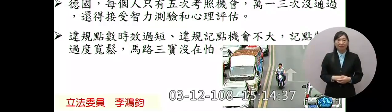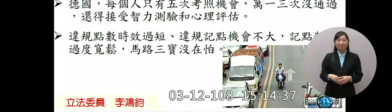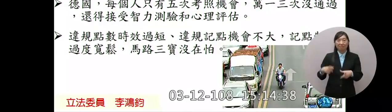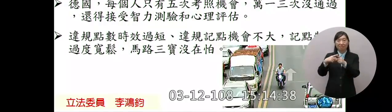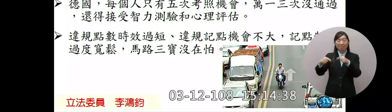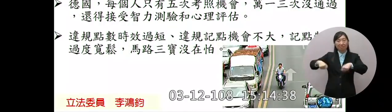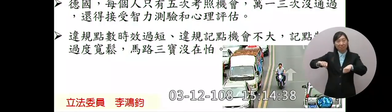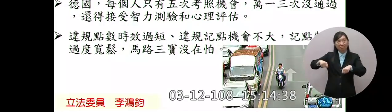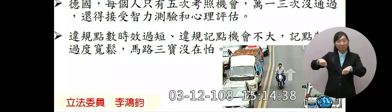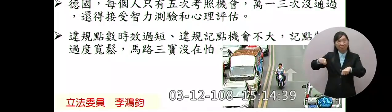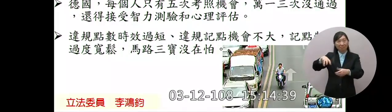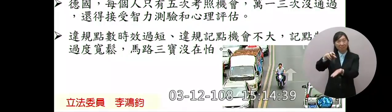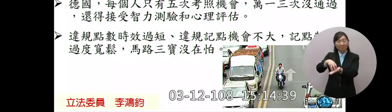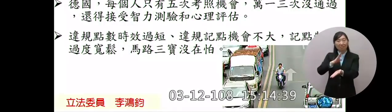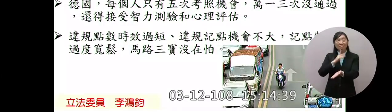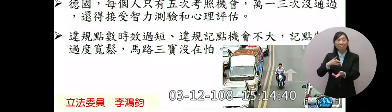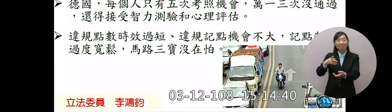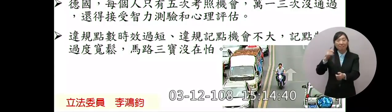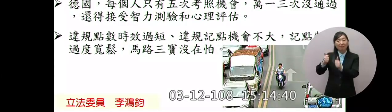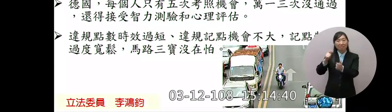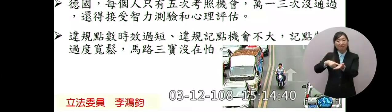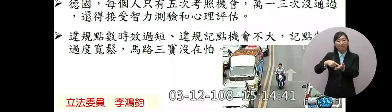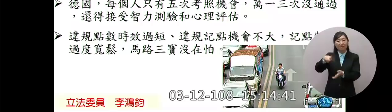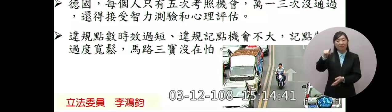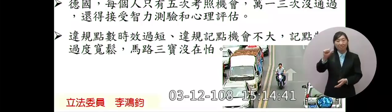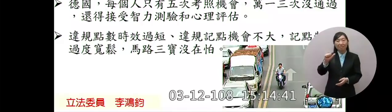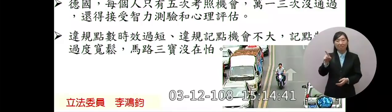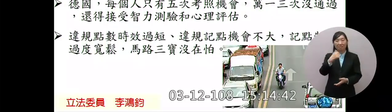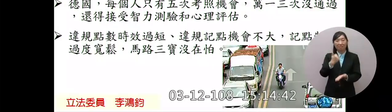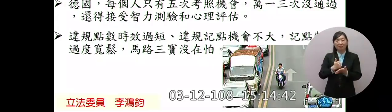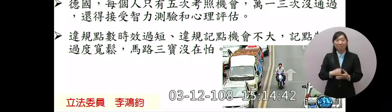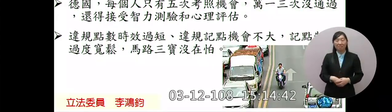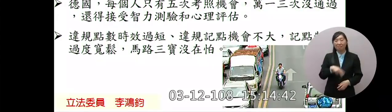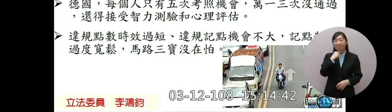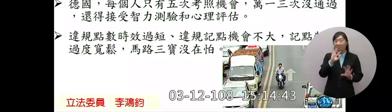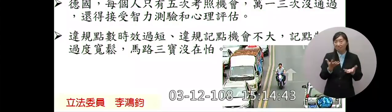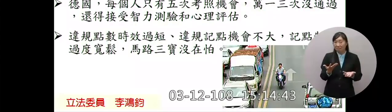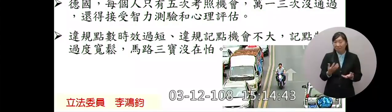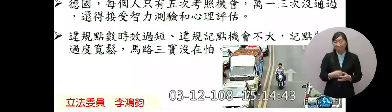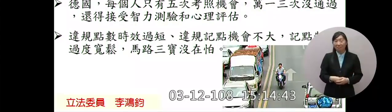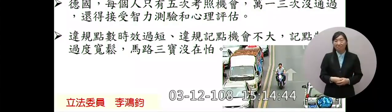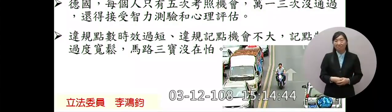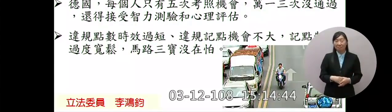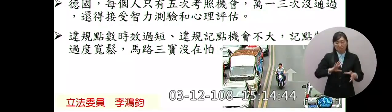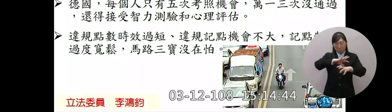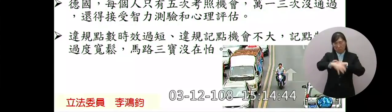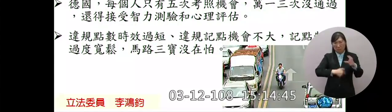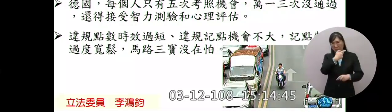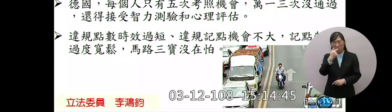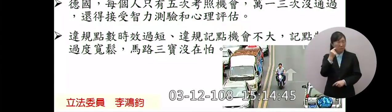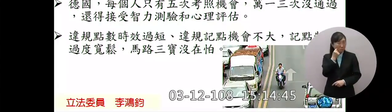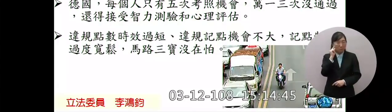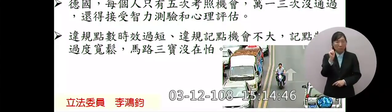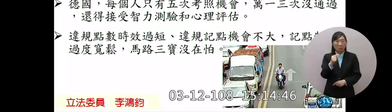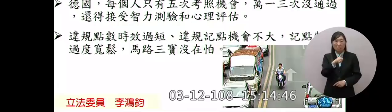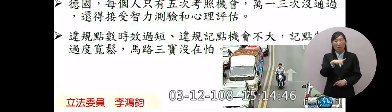机车的驾照，哎，考十五届才考会掉。那英国吼，全世界是上歹考的国家，有